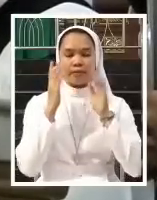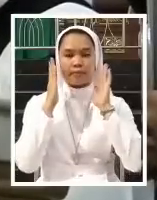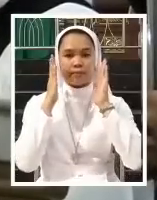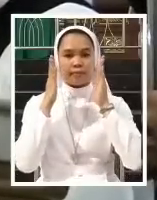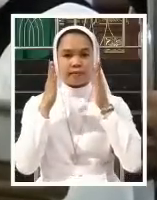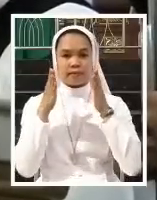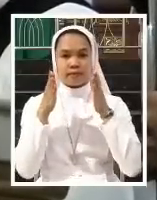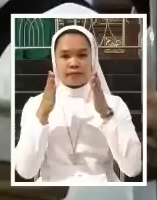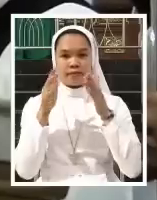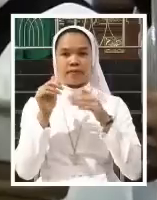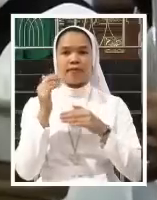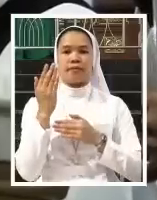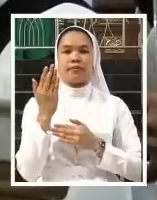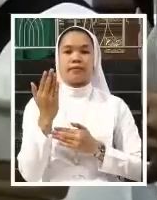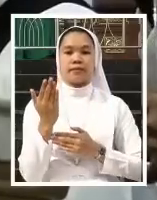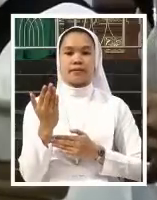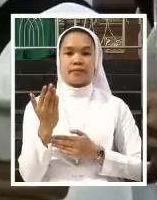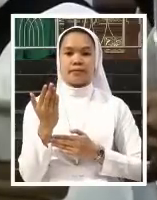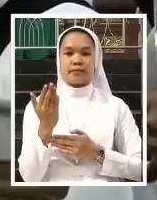nakaturuhok sa saya.